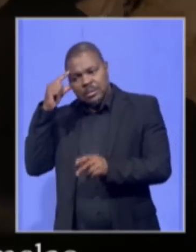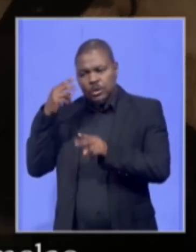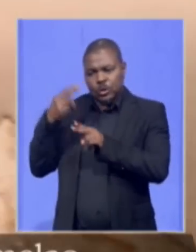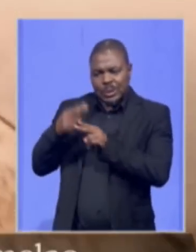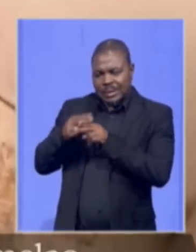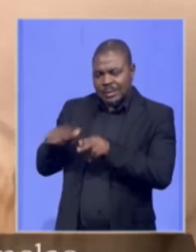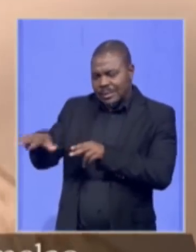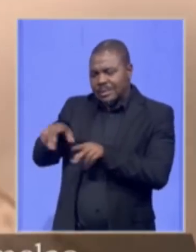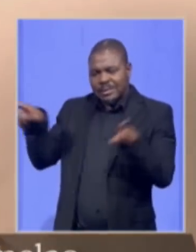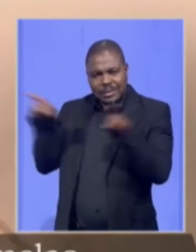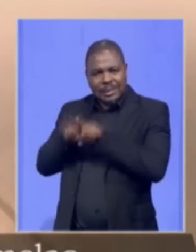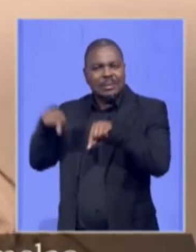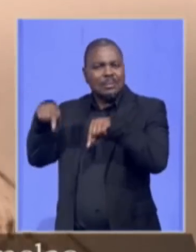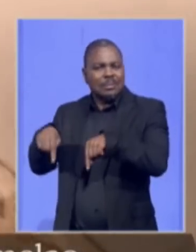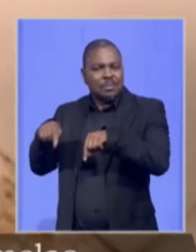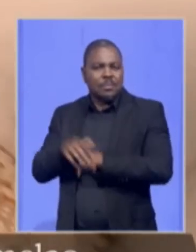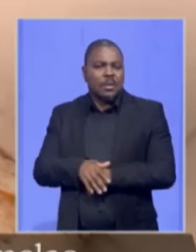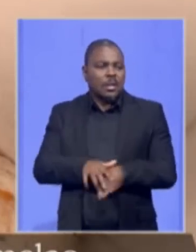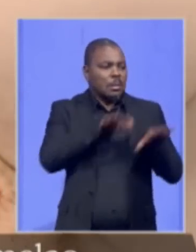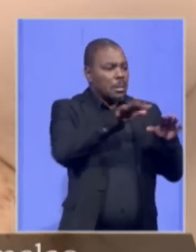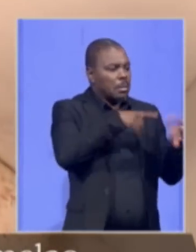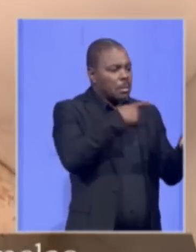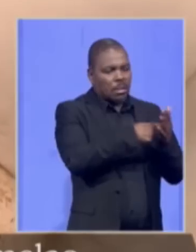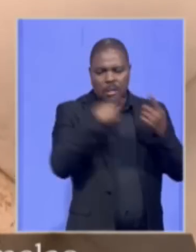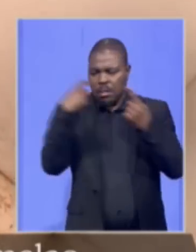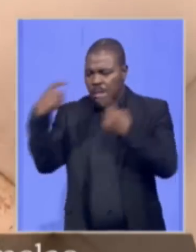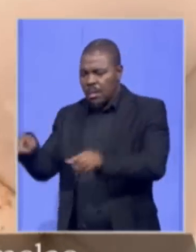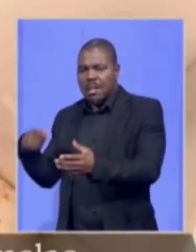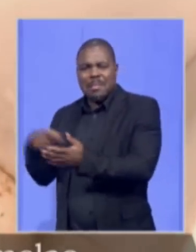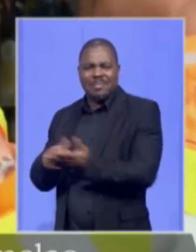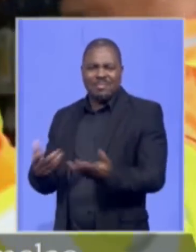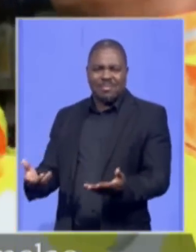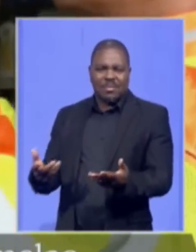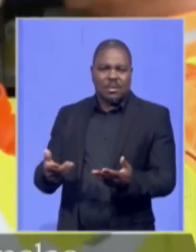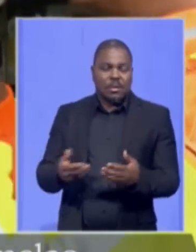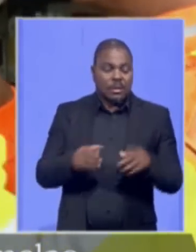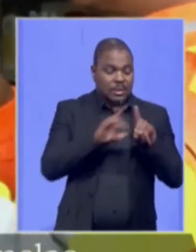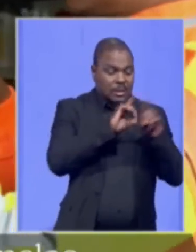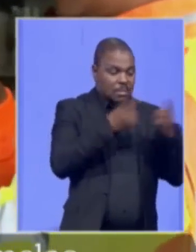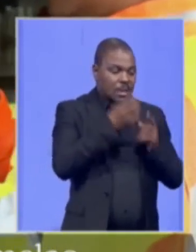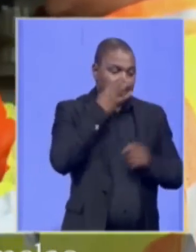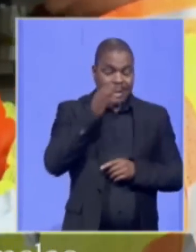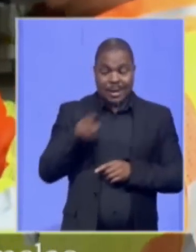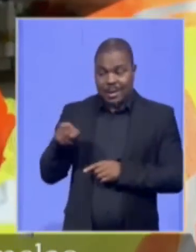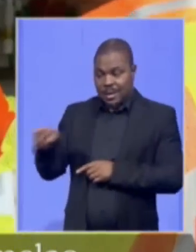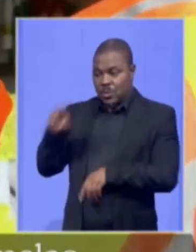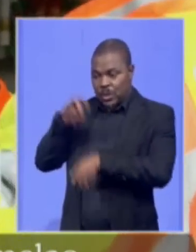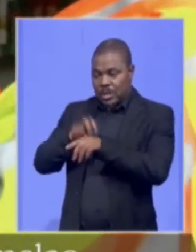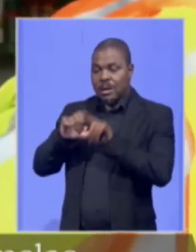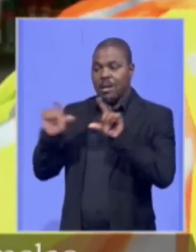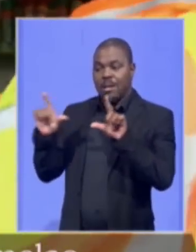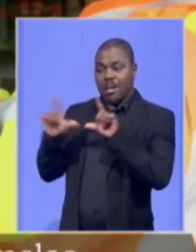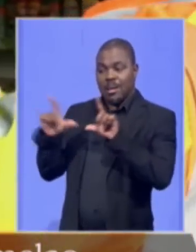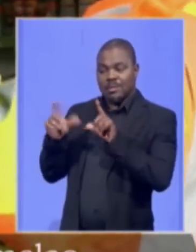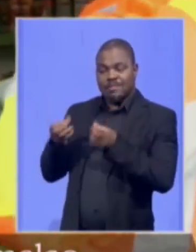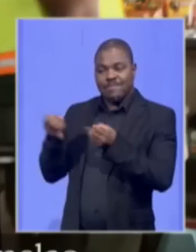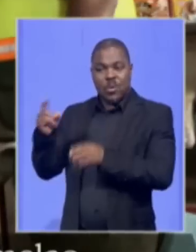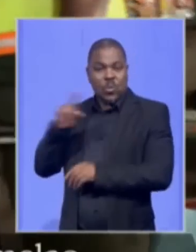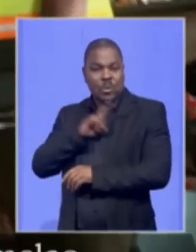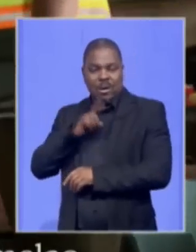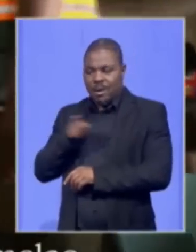tee bjalo ka ge badudi ba reka. Kgoro e re tlhotlho ke go fa beng mabenkele lengwalo la tumelelo ya go rekiša ka ge ba sa